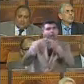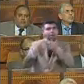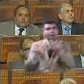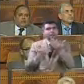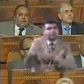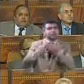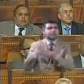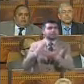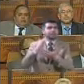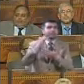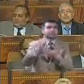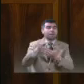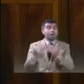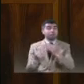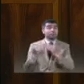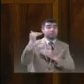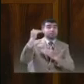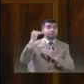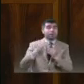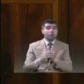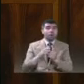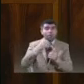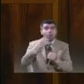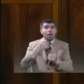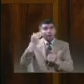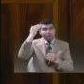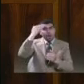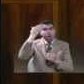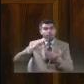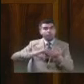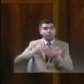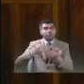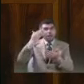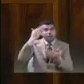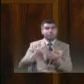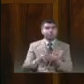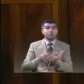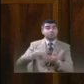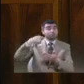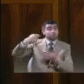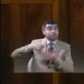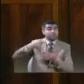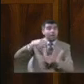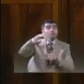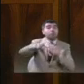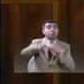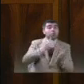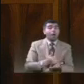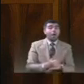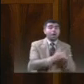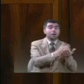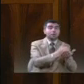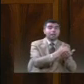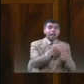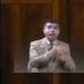واحد الارتفاع مهول. يكفي أن نعرف أن النفقات المقاصة وصلت